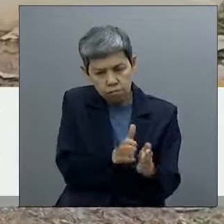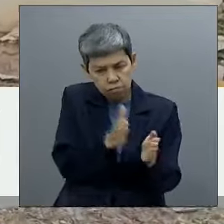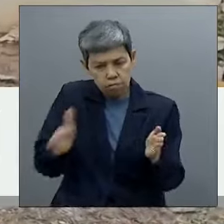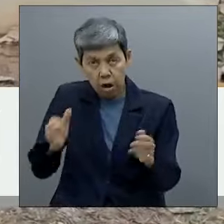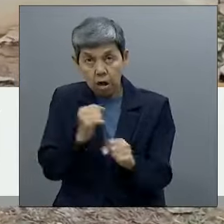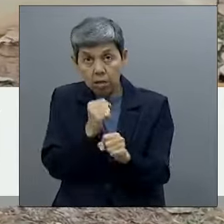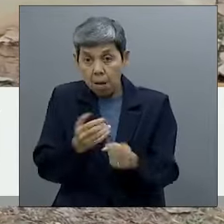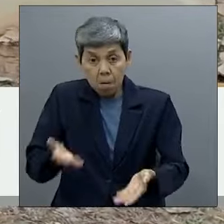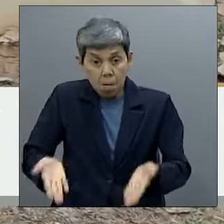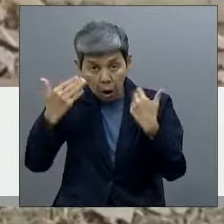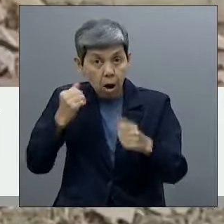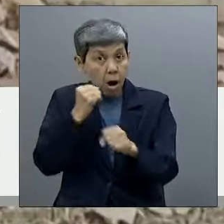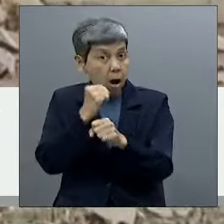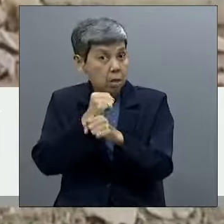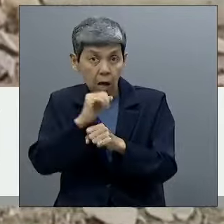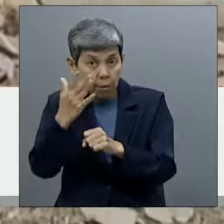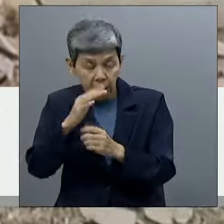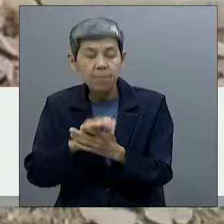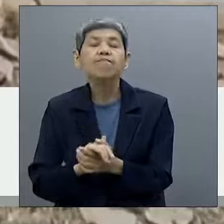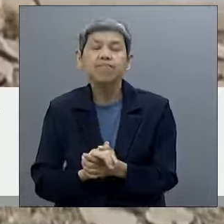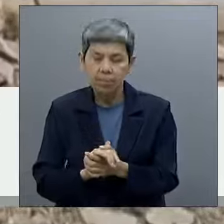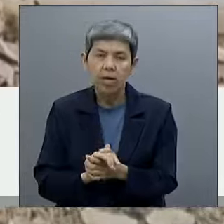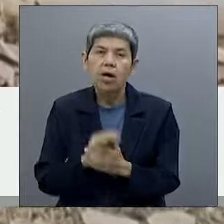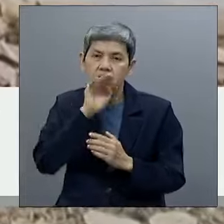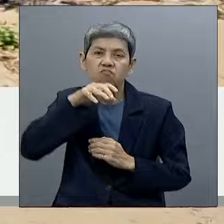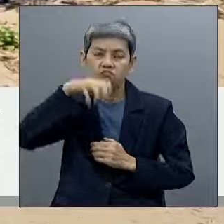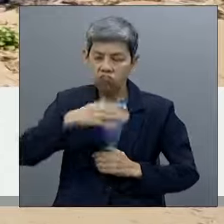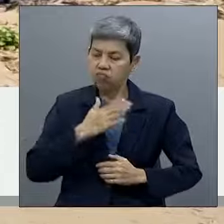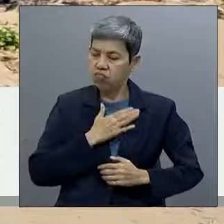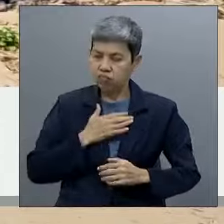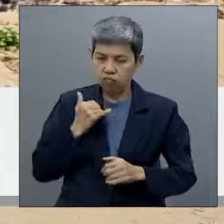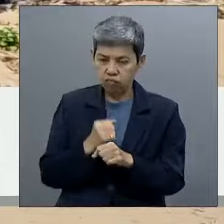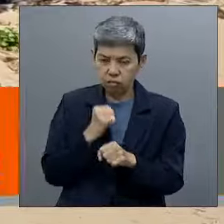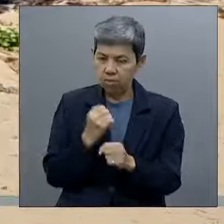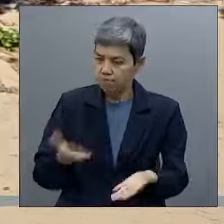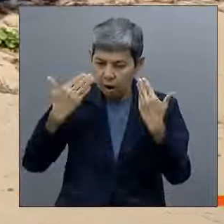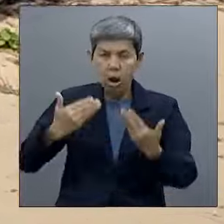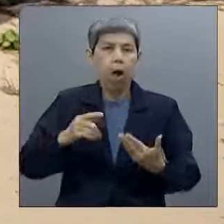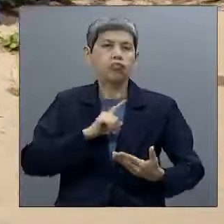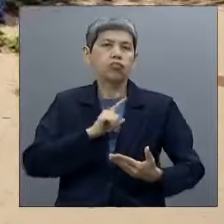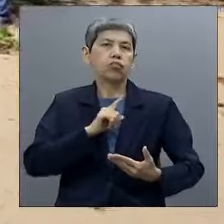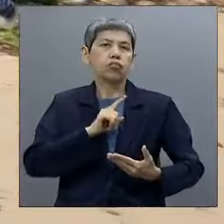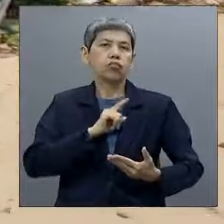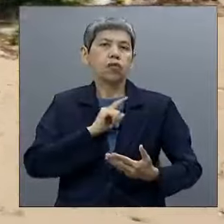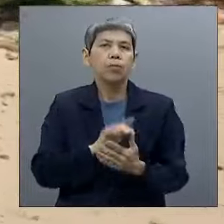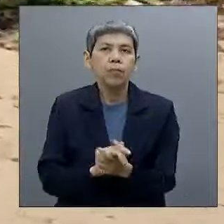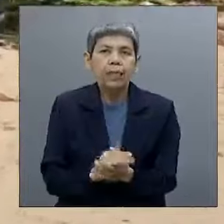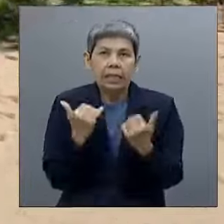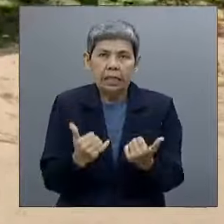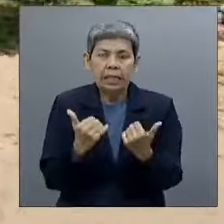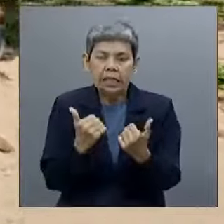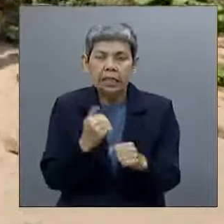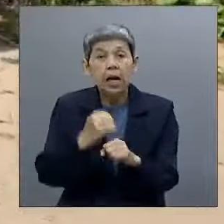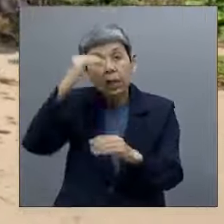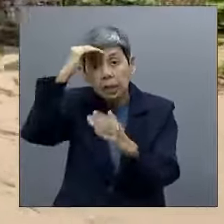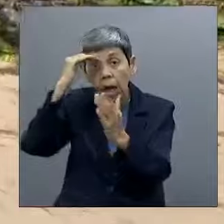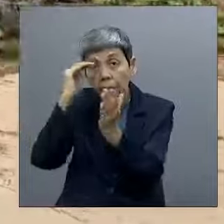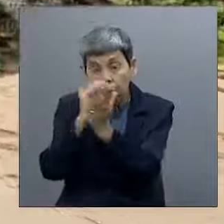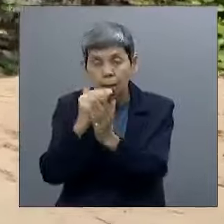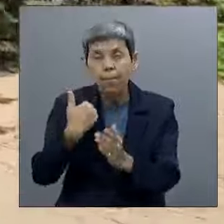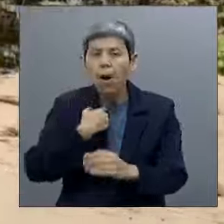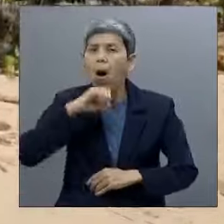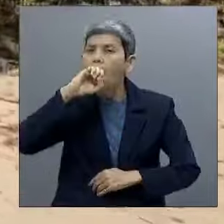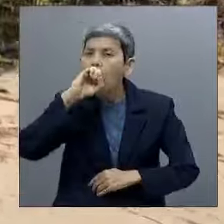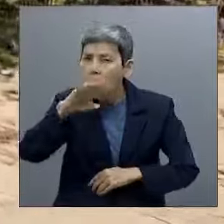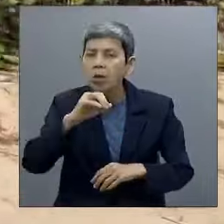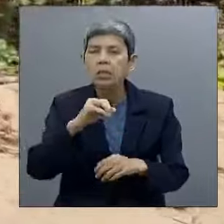ไม่รื้อถอนภายใน30วันนะคะทางเทศบาลก็จะเข้าไปรื้อถอนเองทั้งนี้พนักงานสอบสวนได้มีการแจ้งข้อห